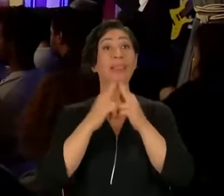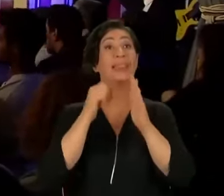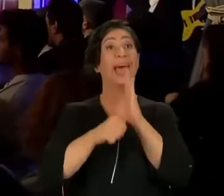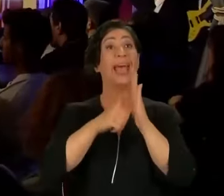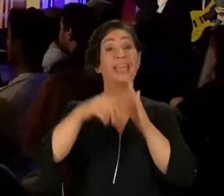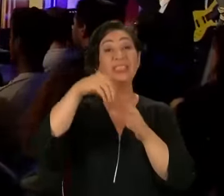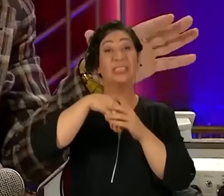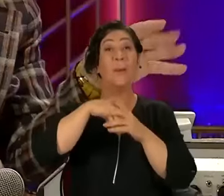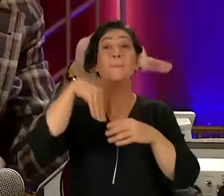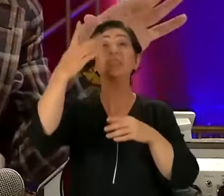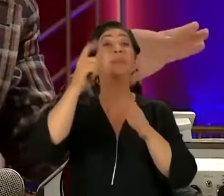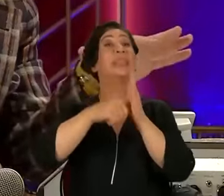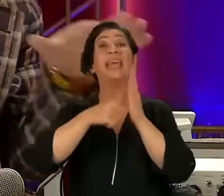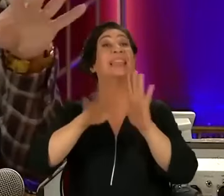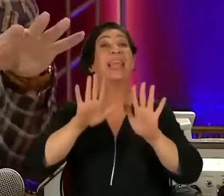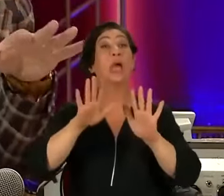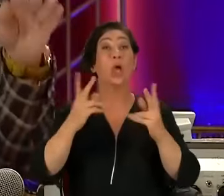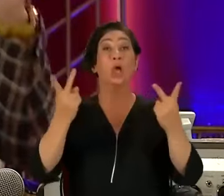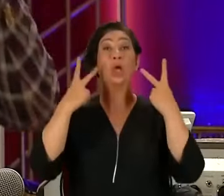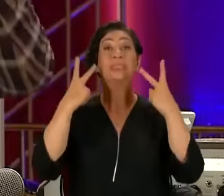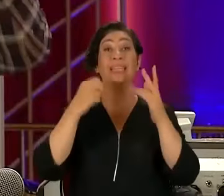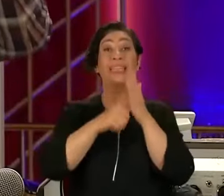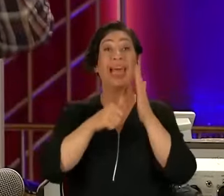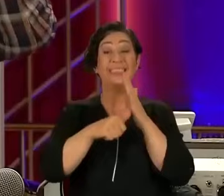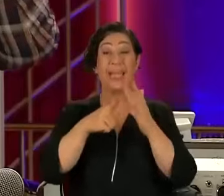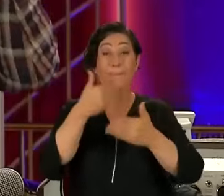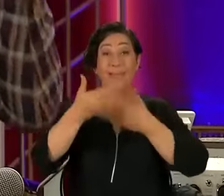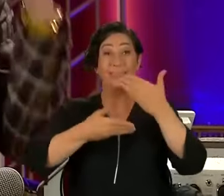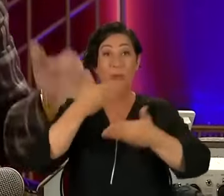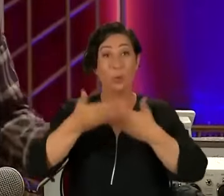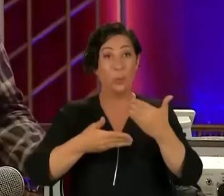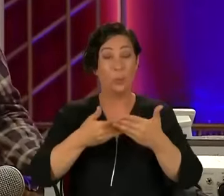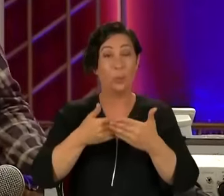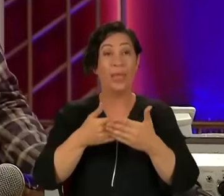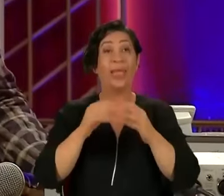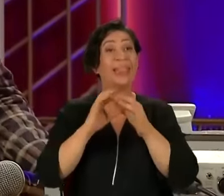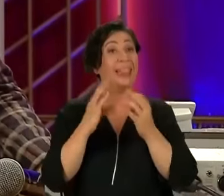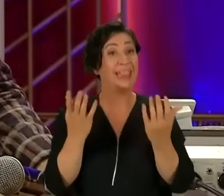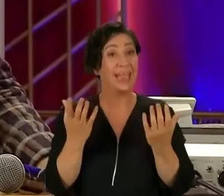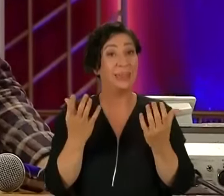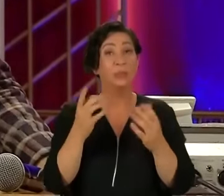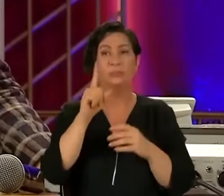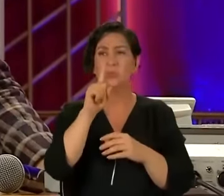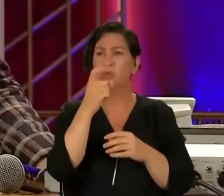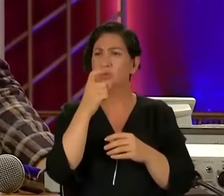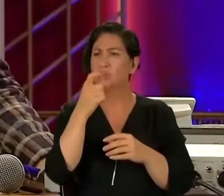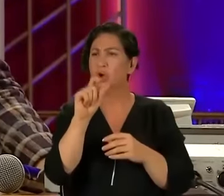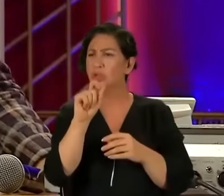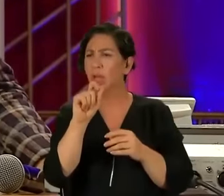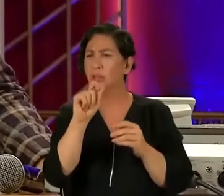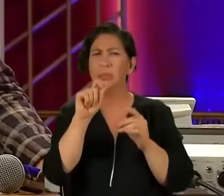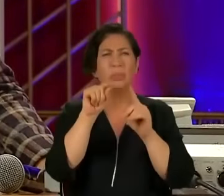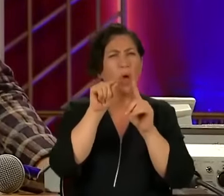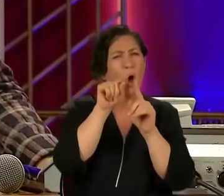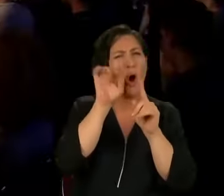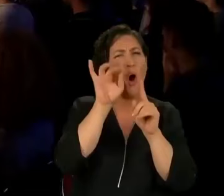tarihi içerisinde, başka bir tarih değil. Sadece gösteri dünyası tarihinden bahsediyorum. Çünkü 90'ların ortasından